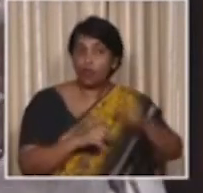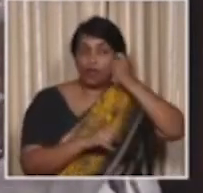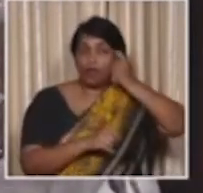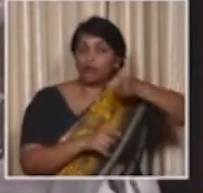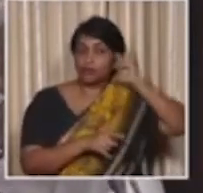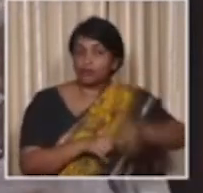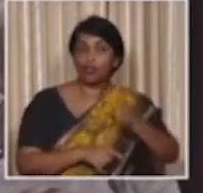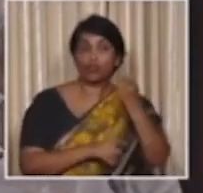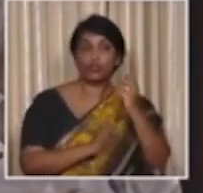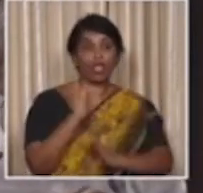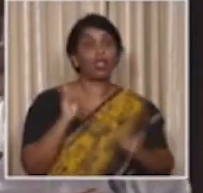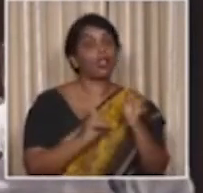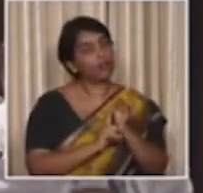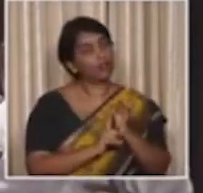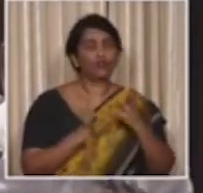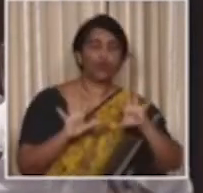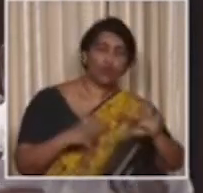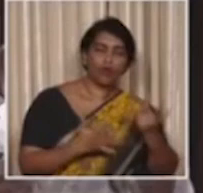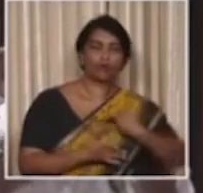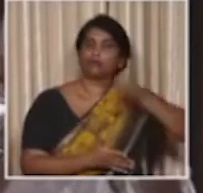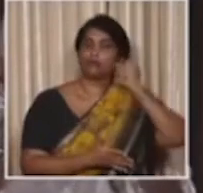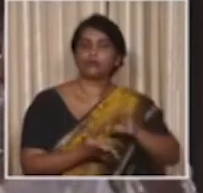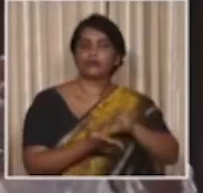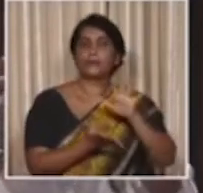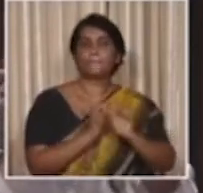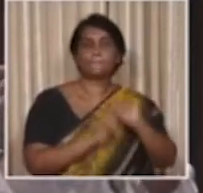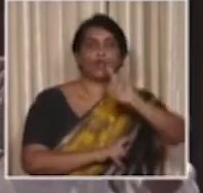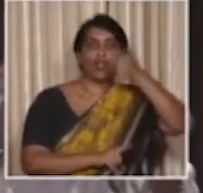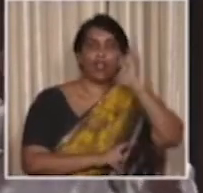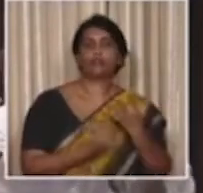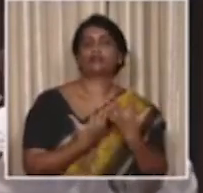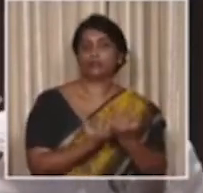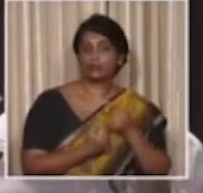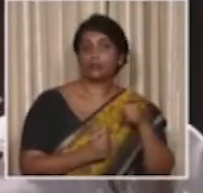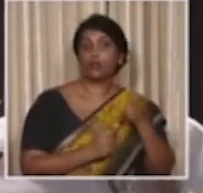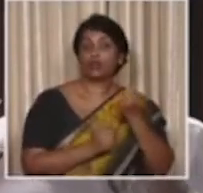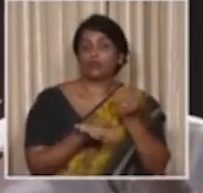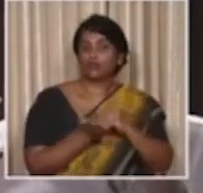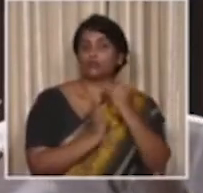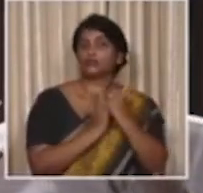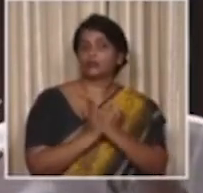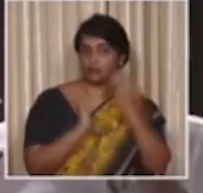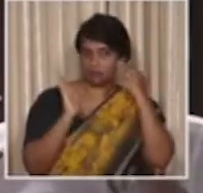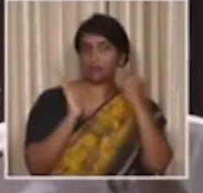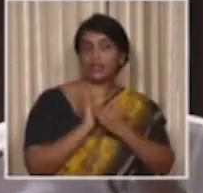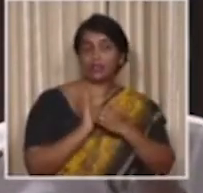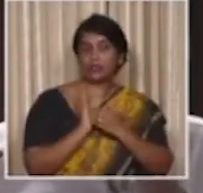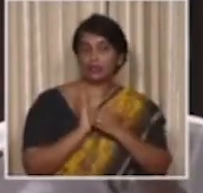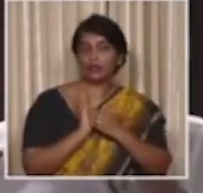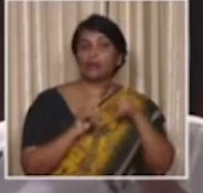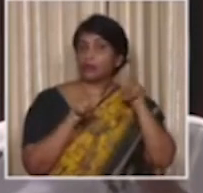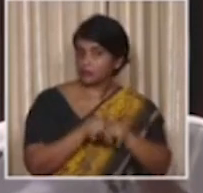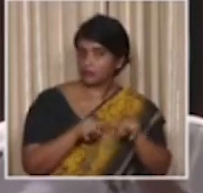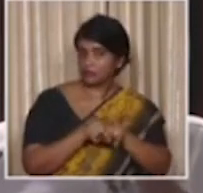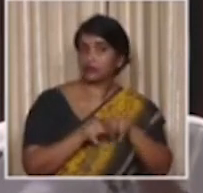අනුව මුදල් ඇමතිවරයාට ඕනම තීන්දුවක් ගන්න තමයි මේ පාර්ලිමේන්තුවේ අවසරය ගන්න ඉල්ලන්නේ මේ මුදල් ප්‍රසස්ත ගන්න සම්බන්ධව දේශීය ණය. ඒ වගේම